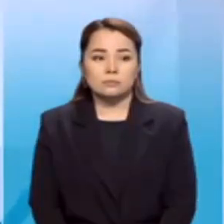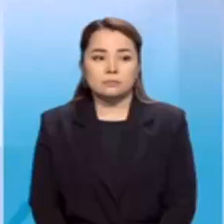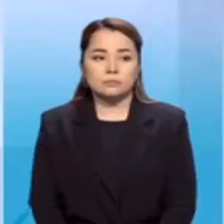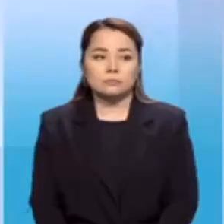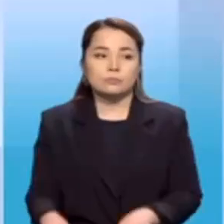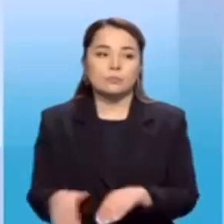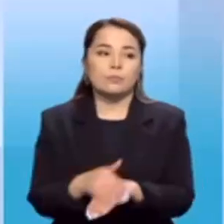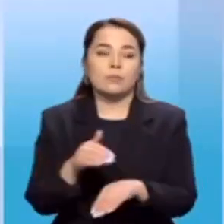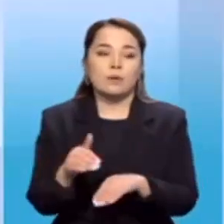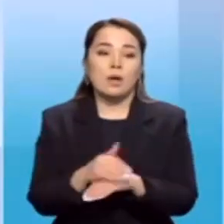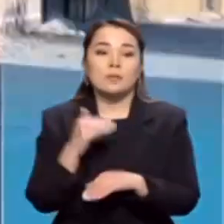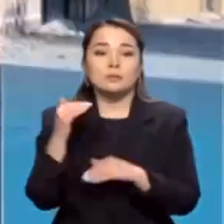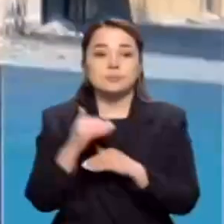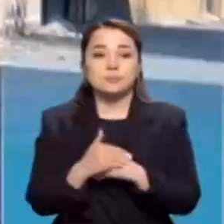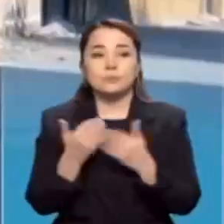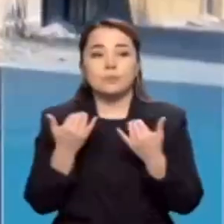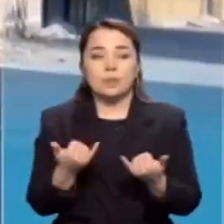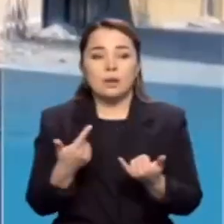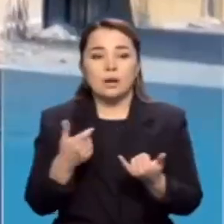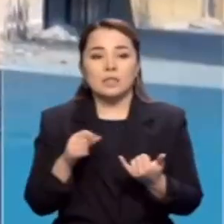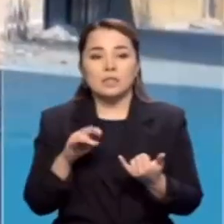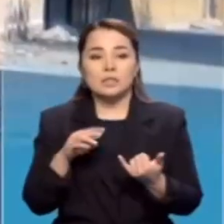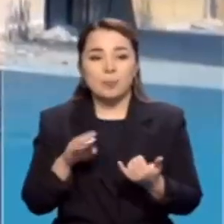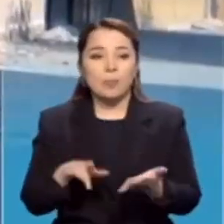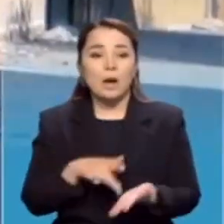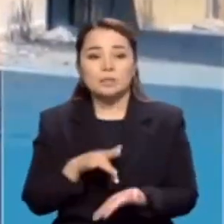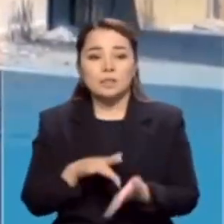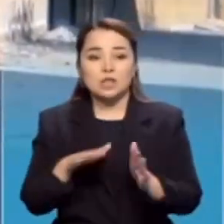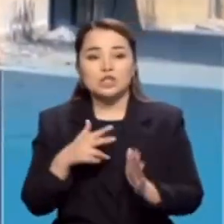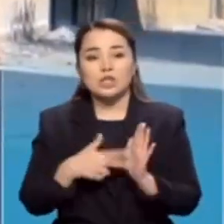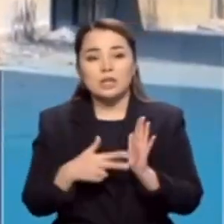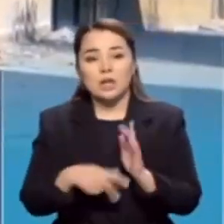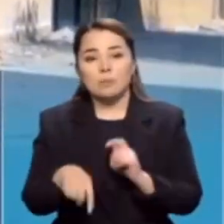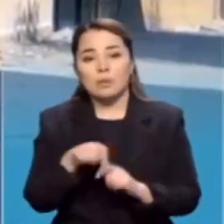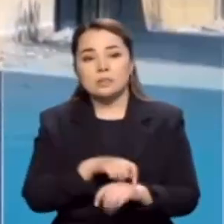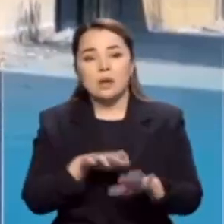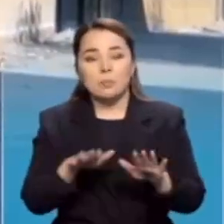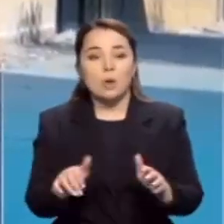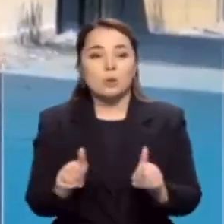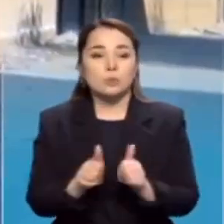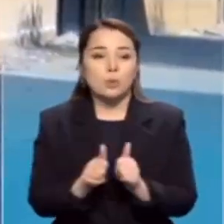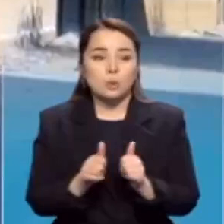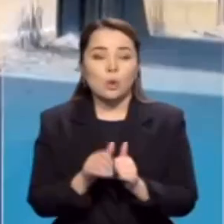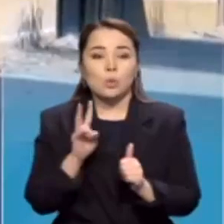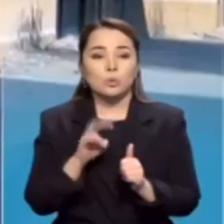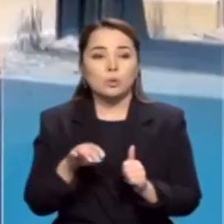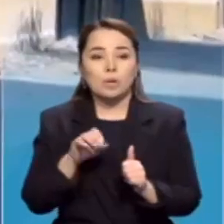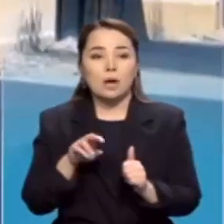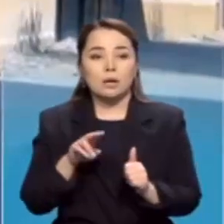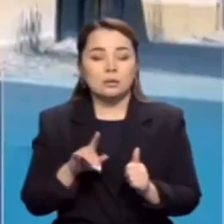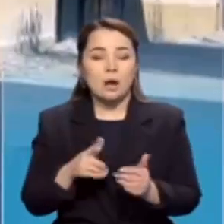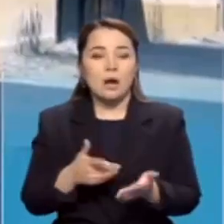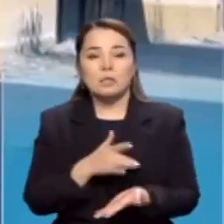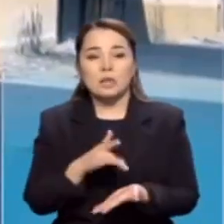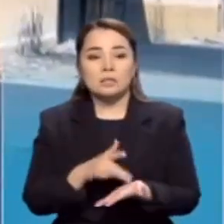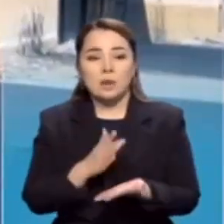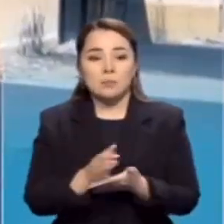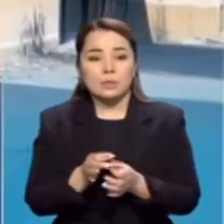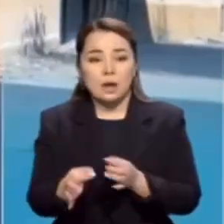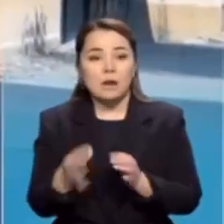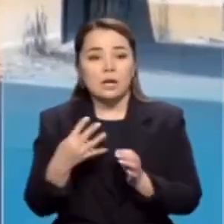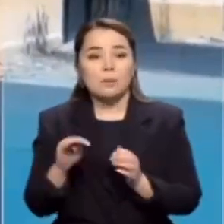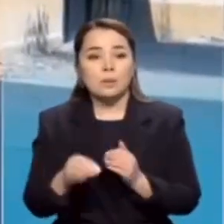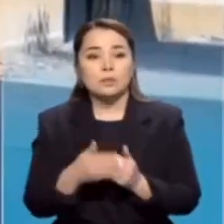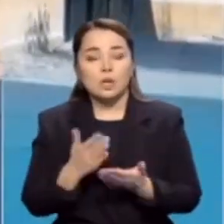Кеш жарық, Шерхан. Дәл қазір біз Газиантеп қаласынан шамамен 80 шақырым жерде орналасқан Нұрдағы қалашығында тұрмыз. 40 мыңнан